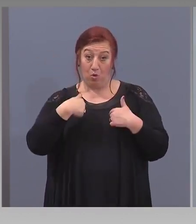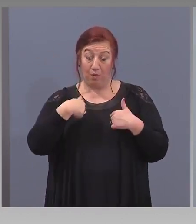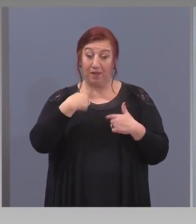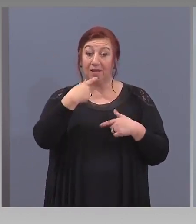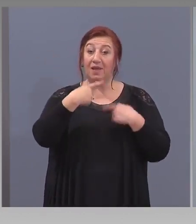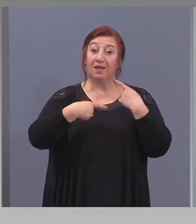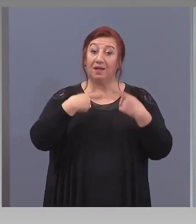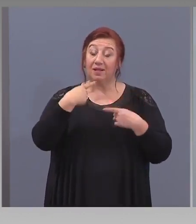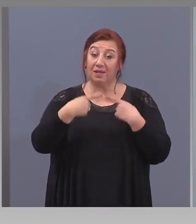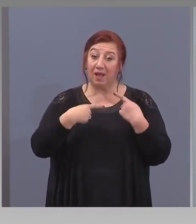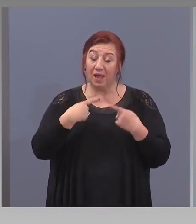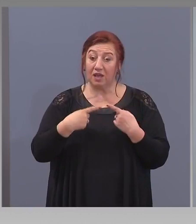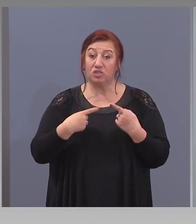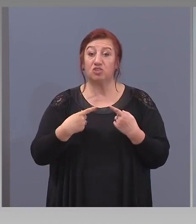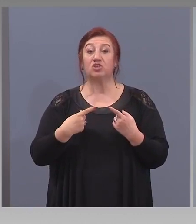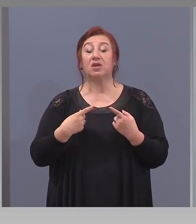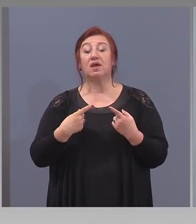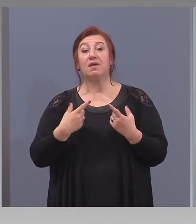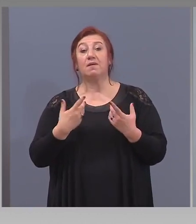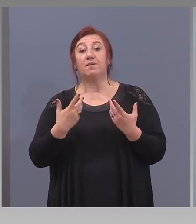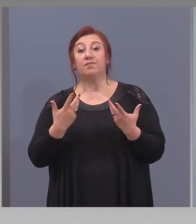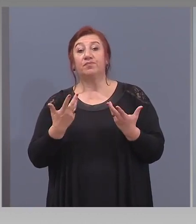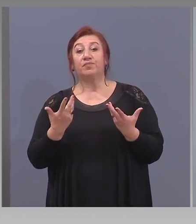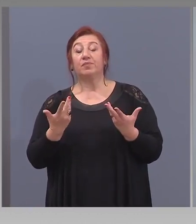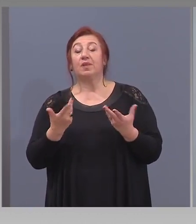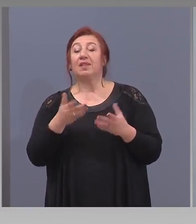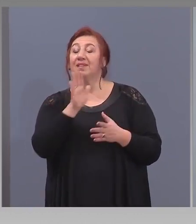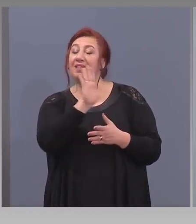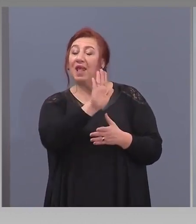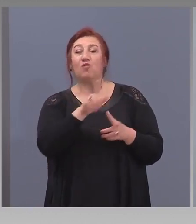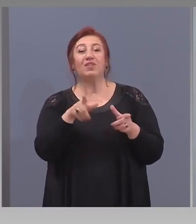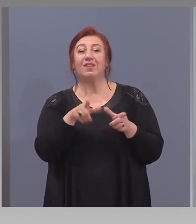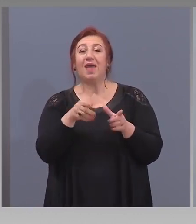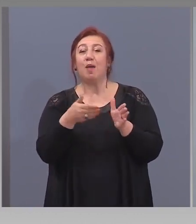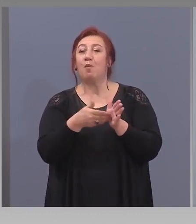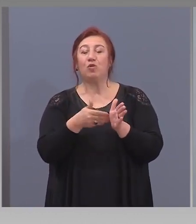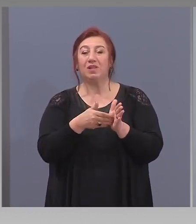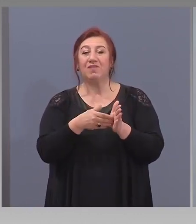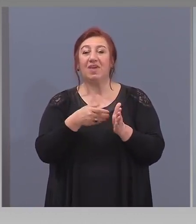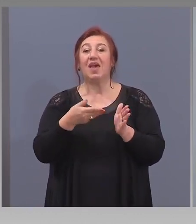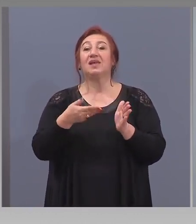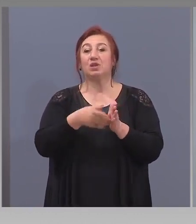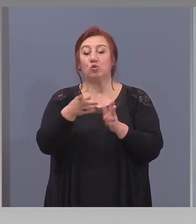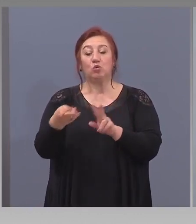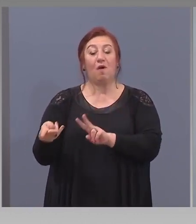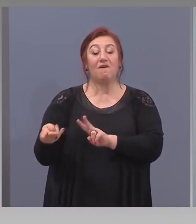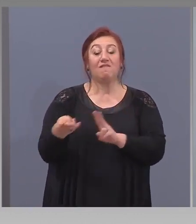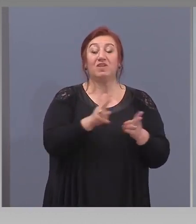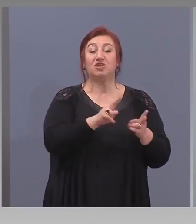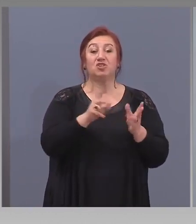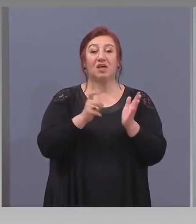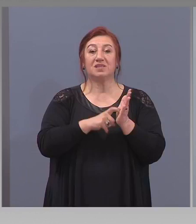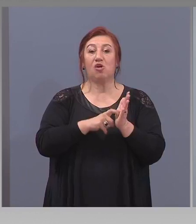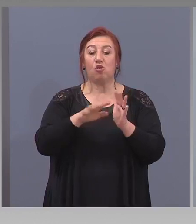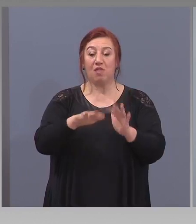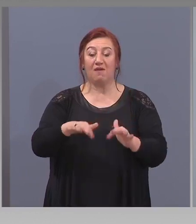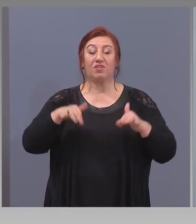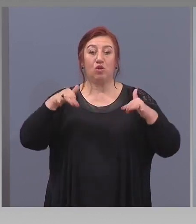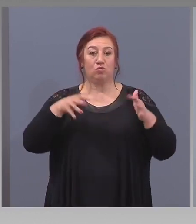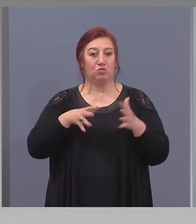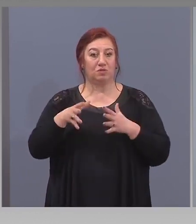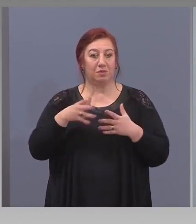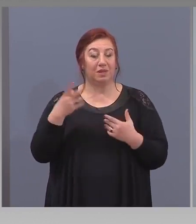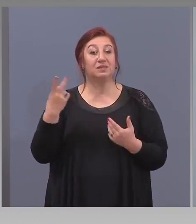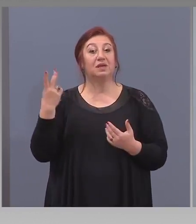мотива, за които връща закона. Разбира се, той услужливо,